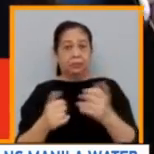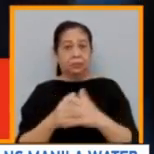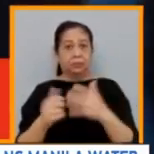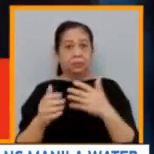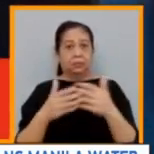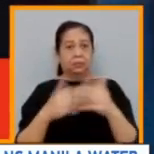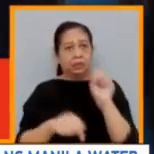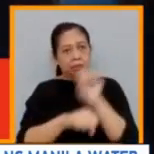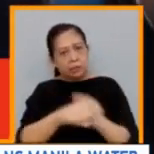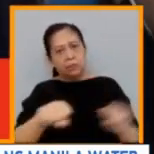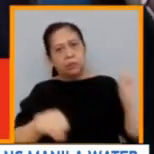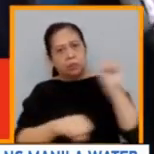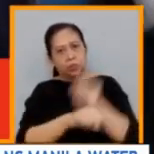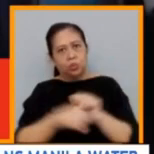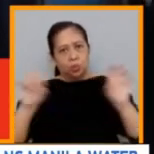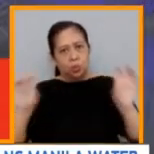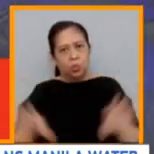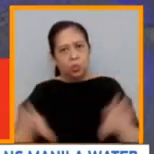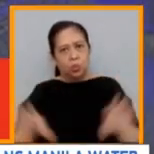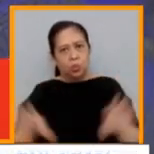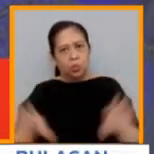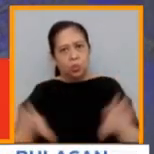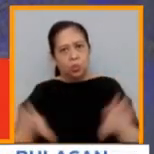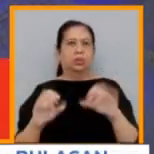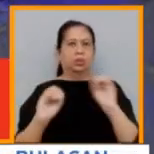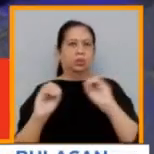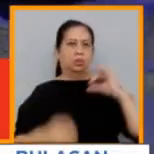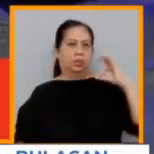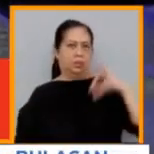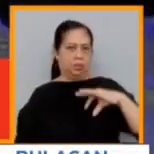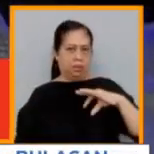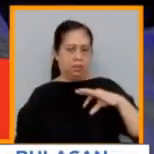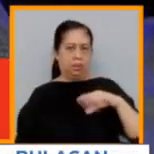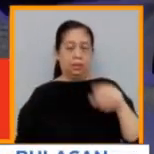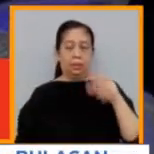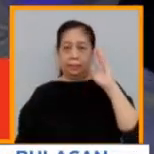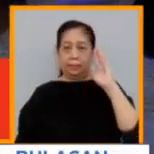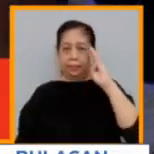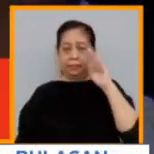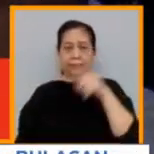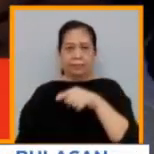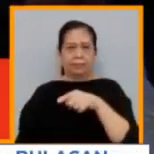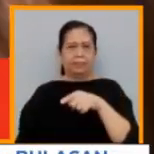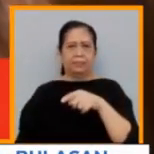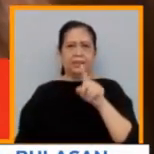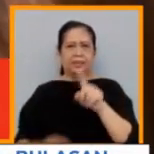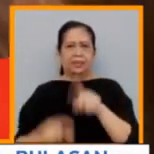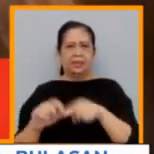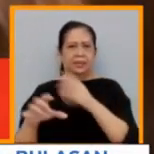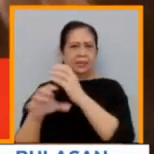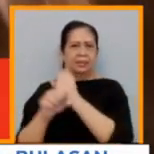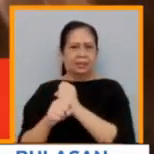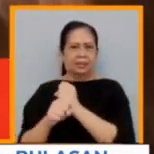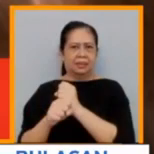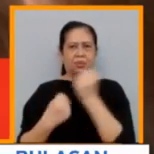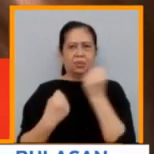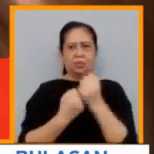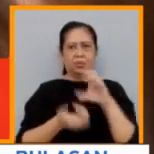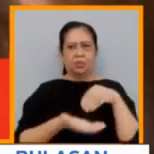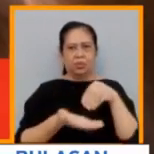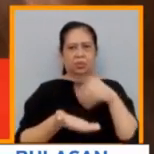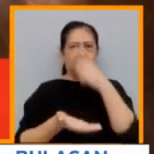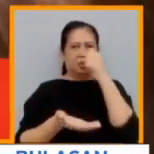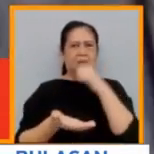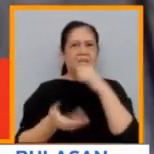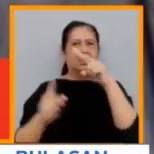siya, wala pa rin halos kita. Si Beltran naman, hindi raw makakakuha ng ayuda. Hindi kasi nakapag-apply ang